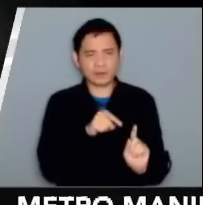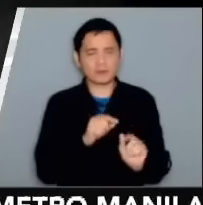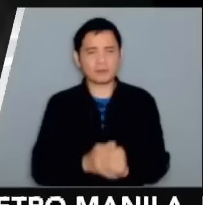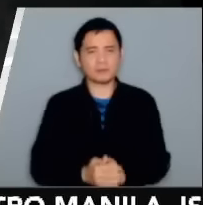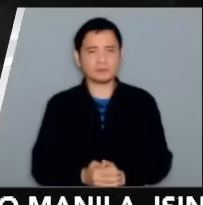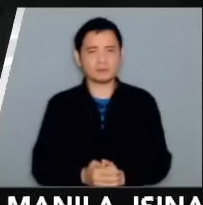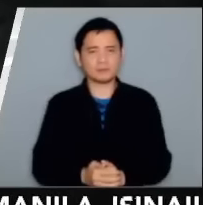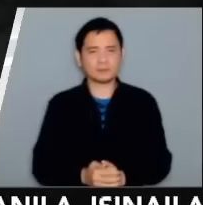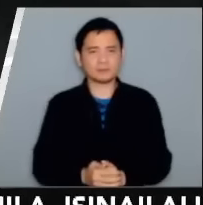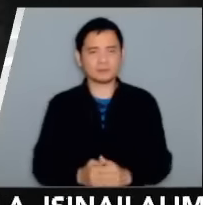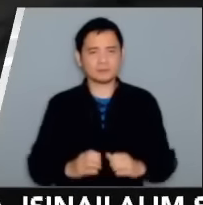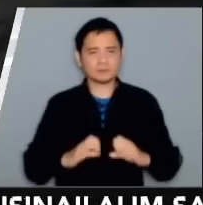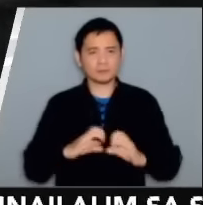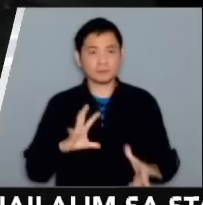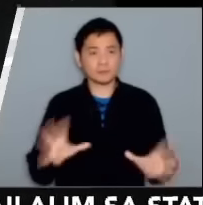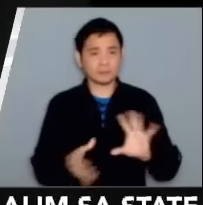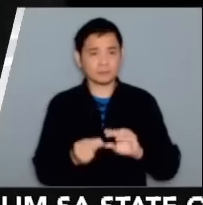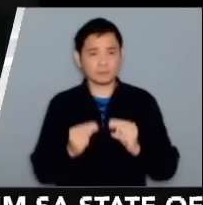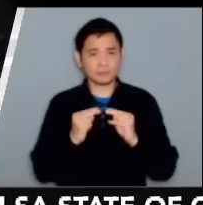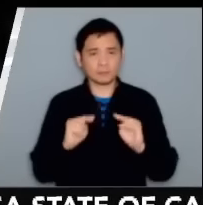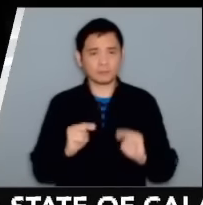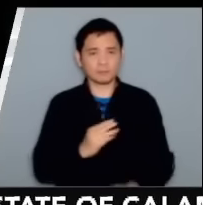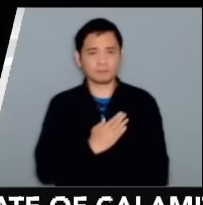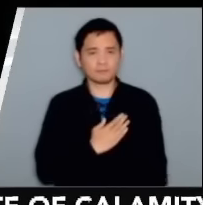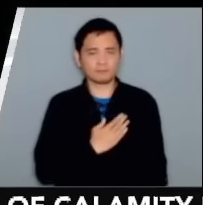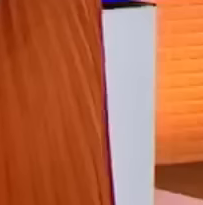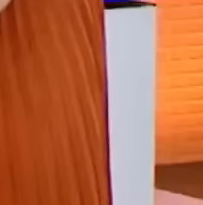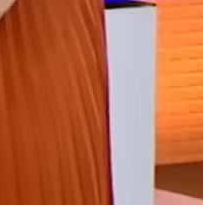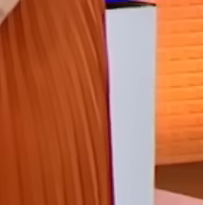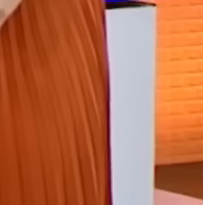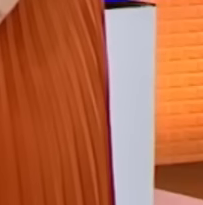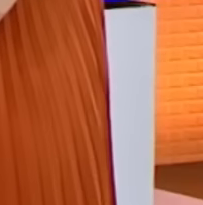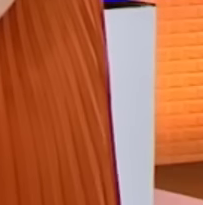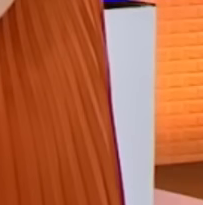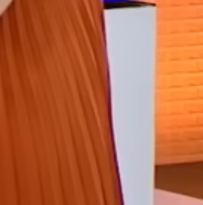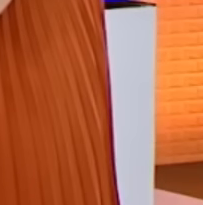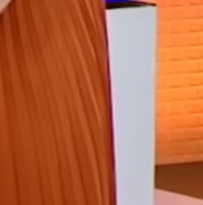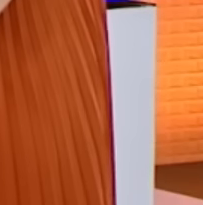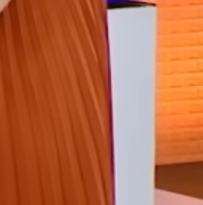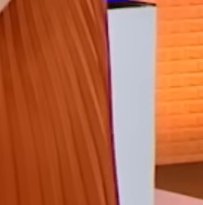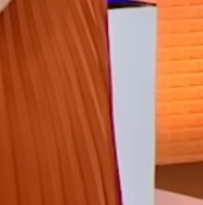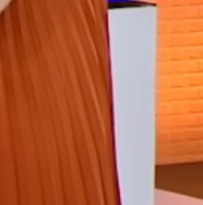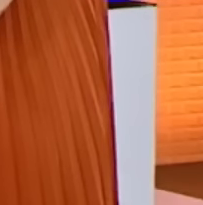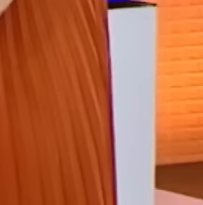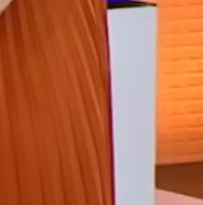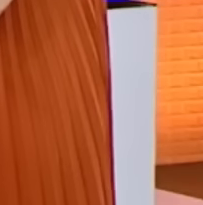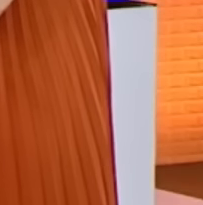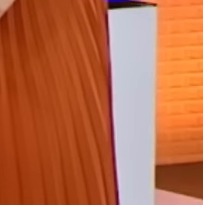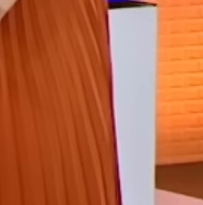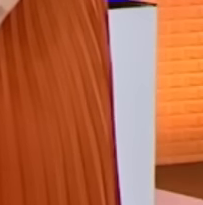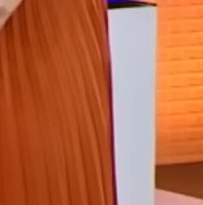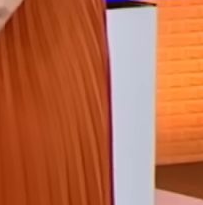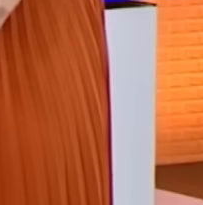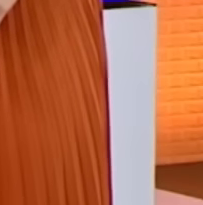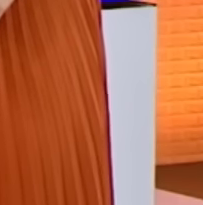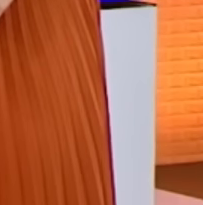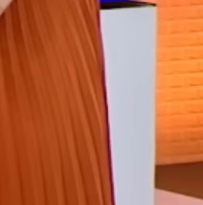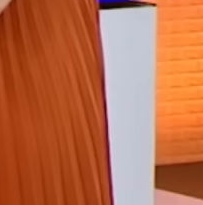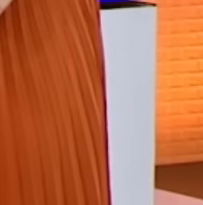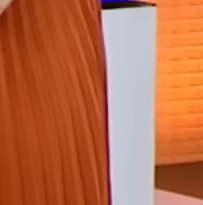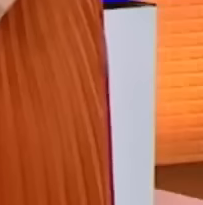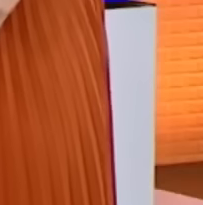gz para sa GMA integrated news mga kapuso para una ka sa mga balita mag-subscribe sa GMA integrated